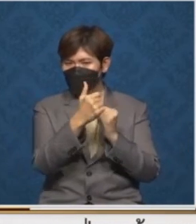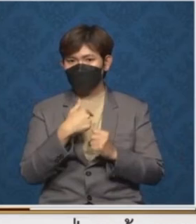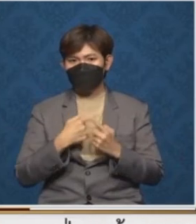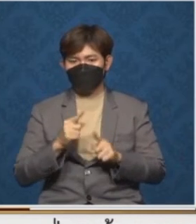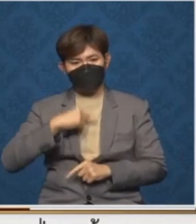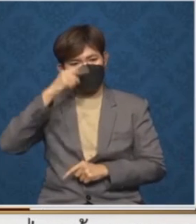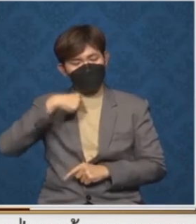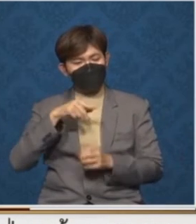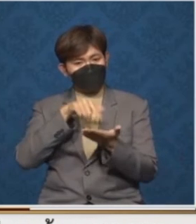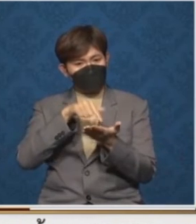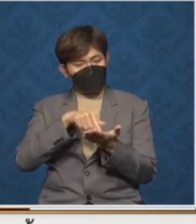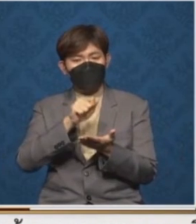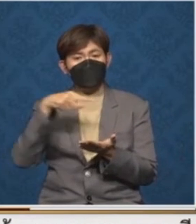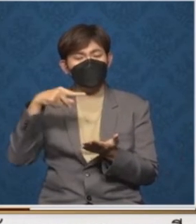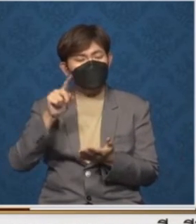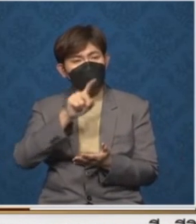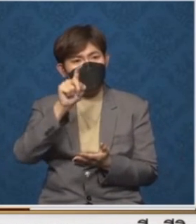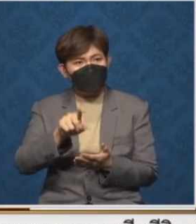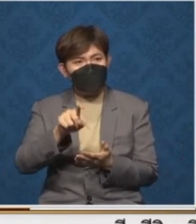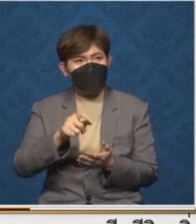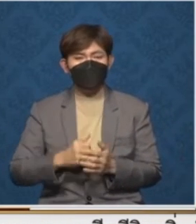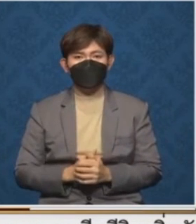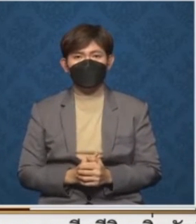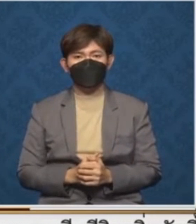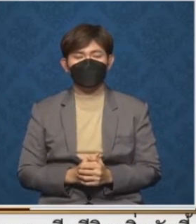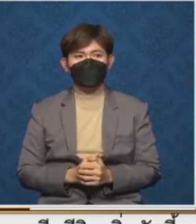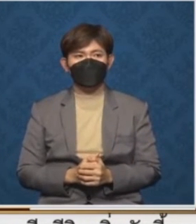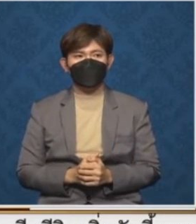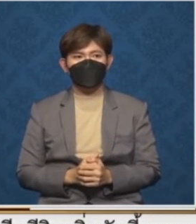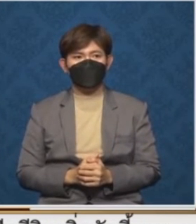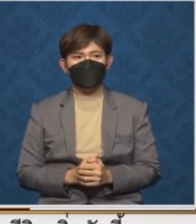ี้ผมเอาตอนจบมาแรกตรงนี้นะ